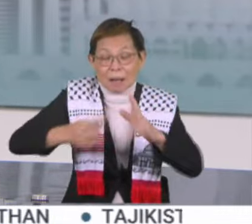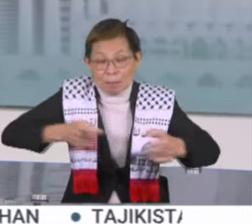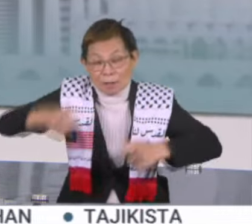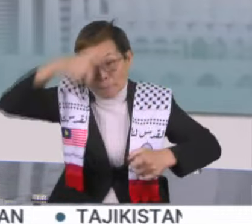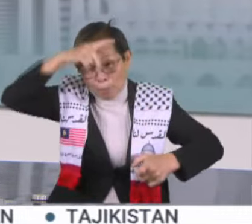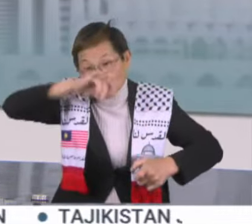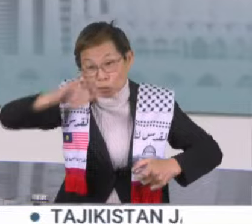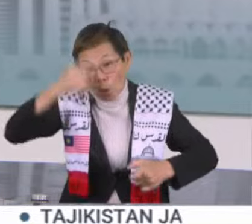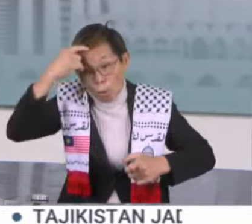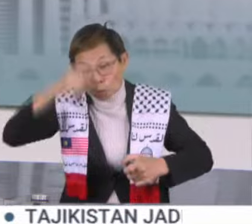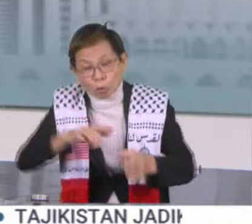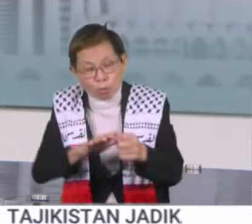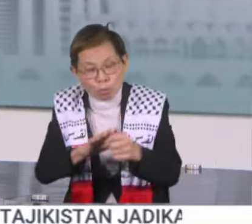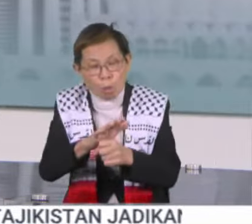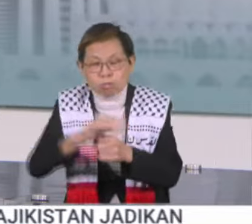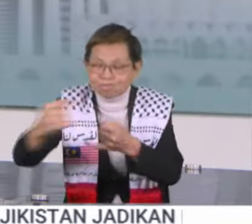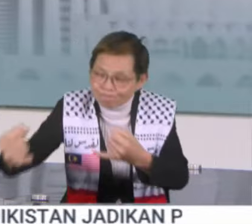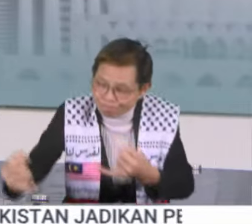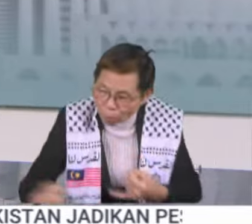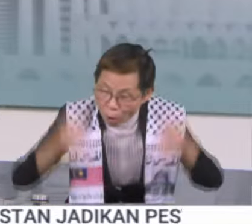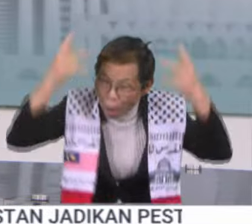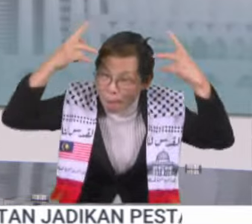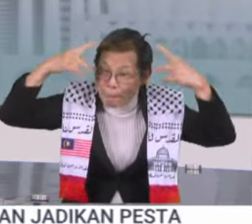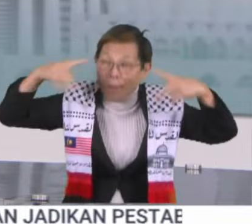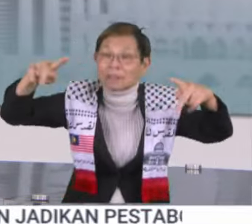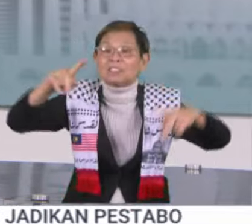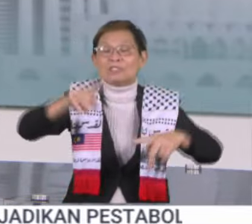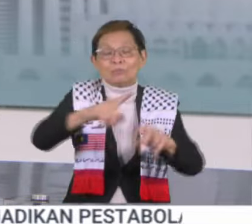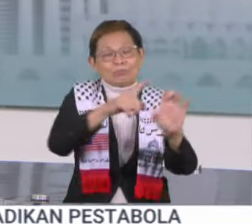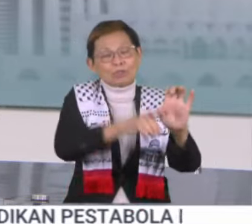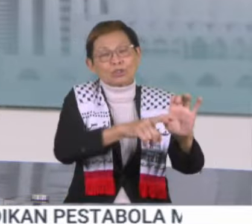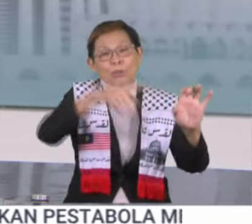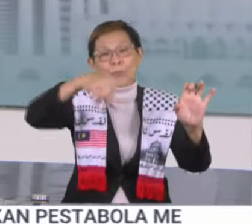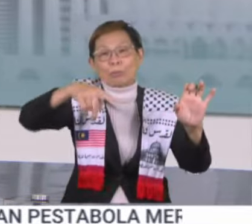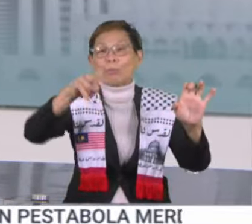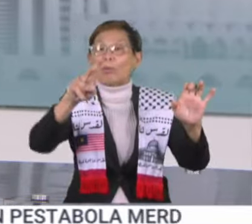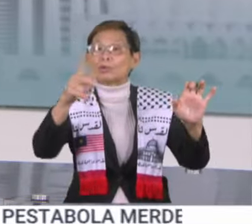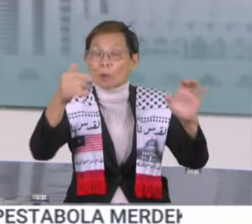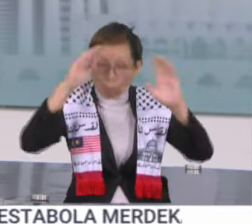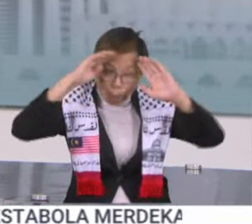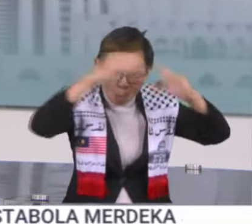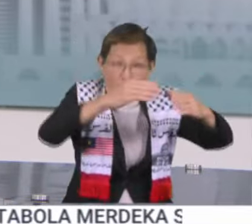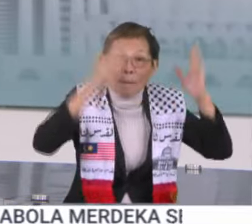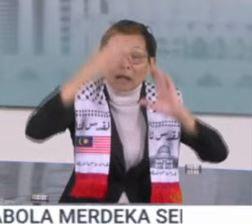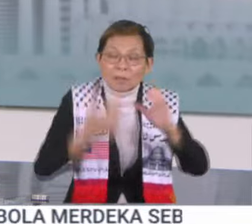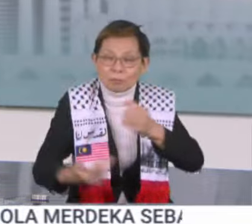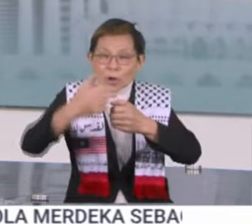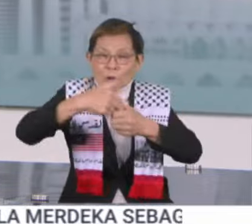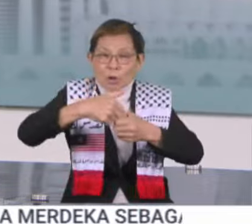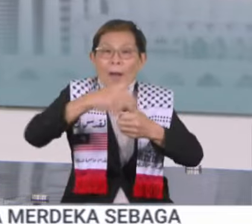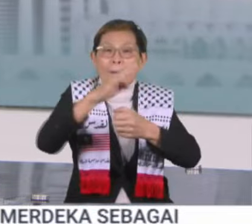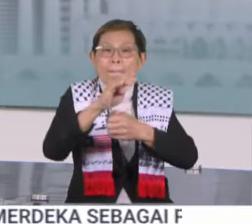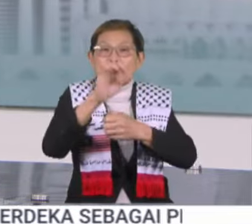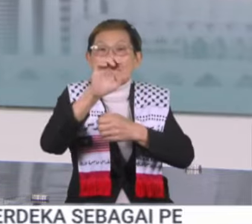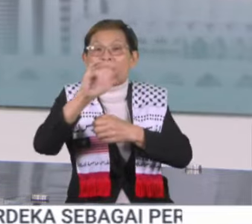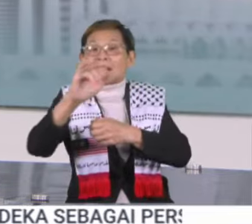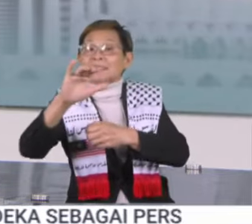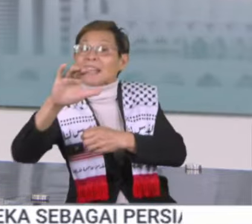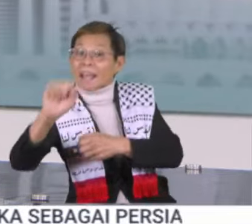itu bagi memenuhi jemputan Presiden Rusia Vladimir Putin. Antara tumpuan, penyertaan Malaysia dalam Pakatan BRICS.